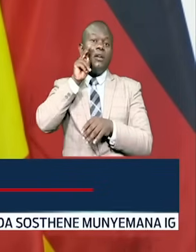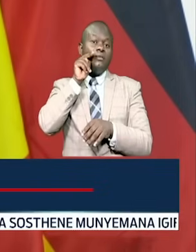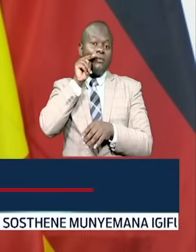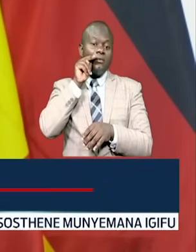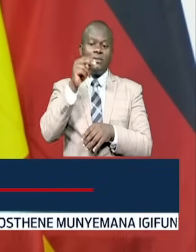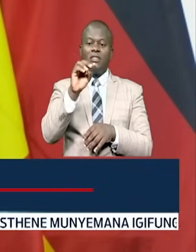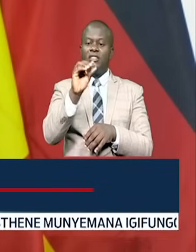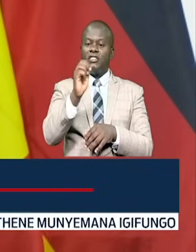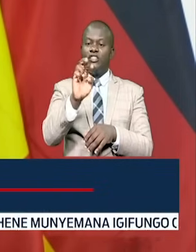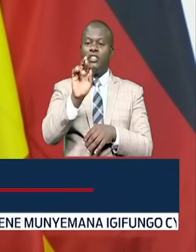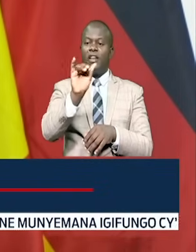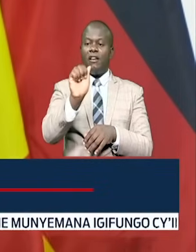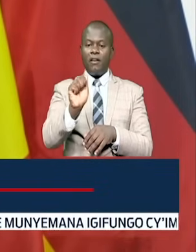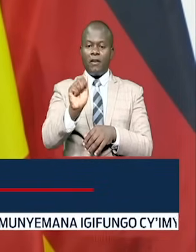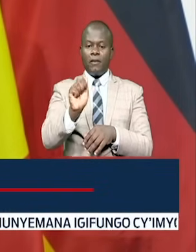engineer from